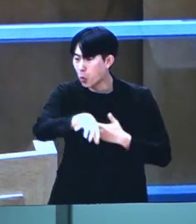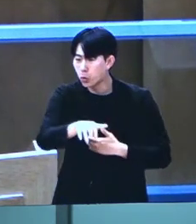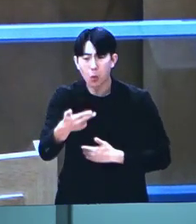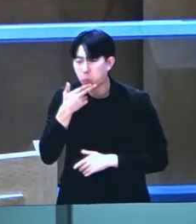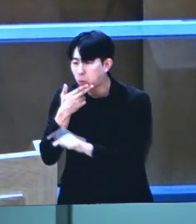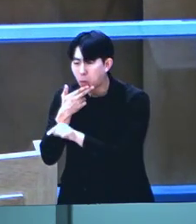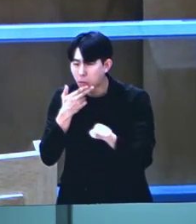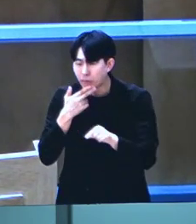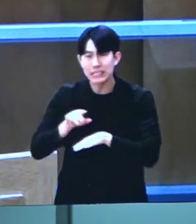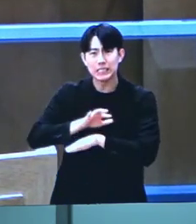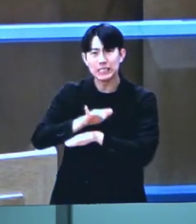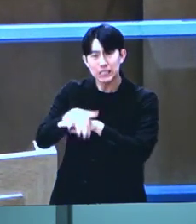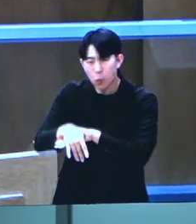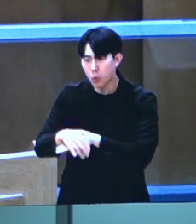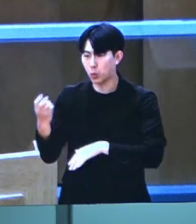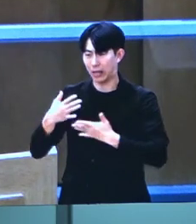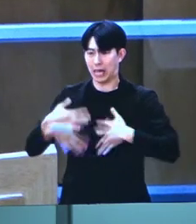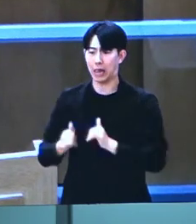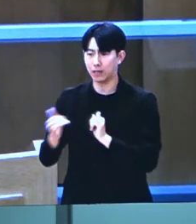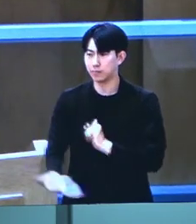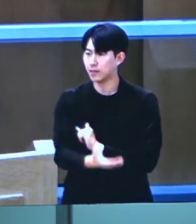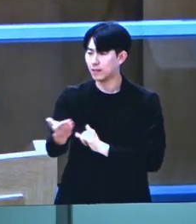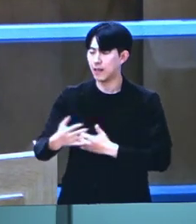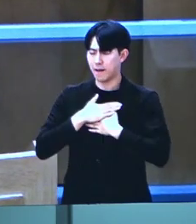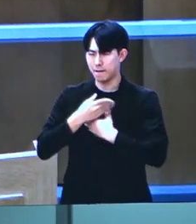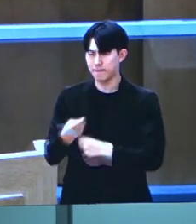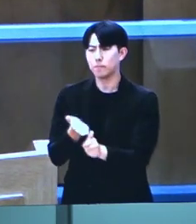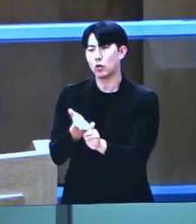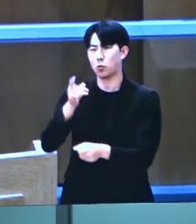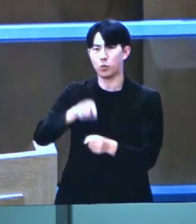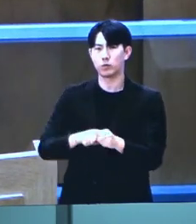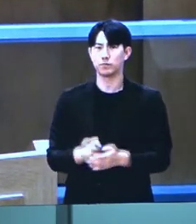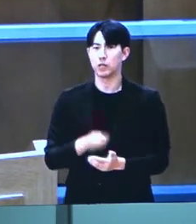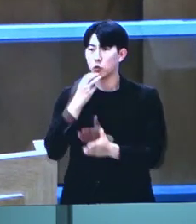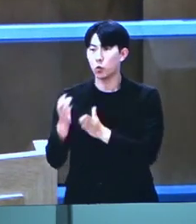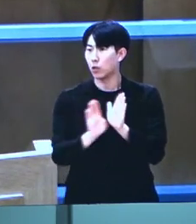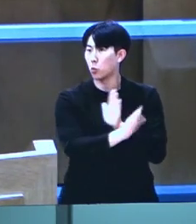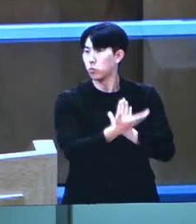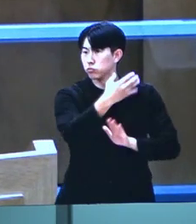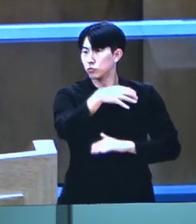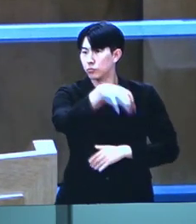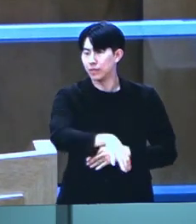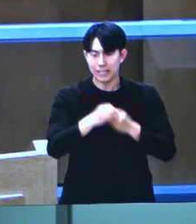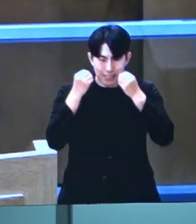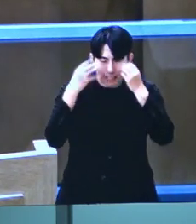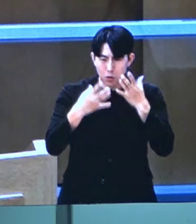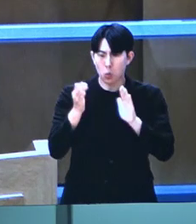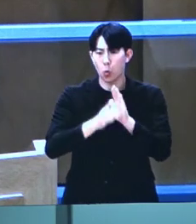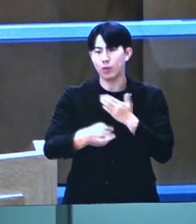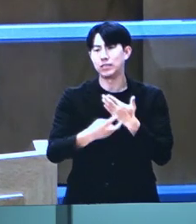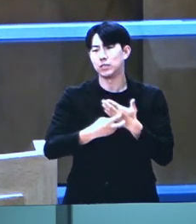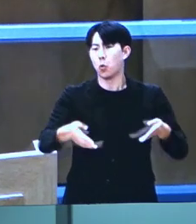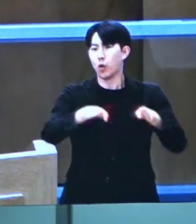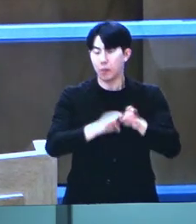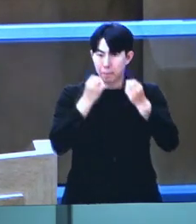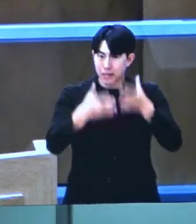취약계층에게 최소한의 안전선이 되어주고 있습니다. 경기 동북구에 새로운 공공의료원이 건립된다